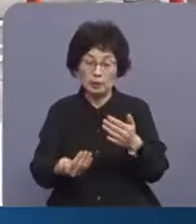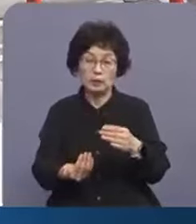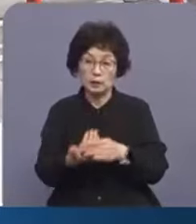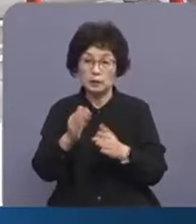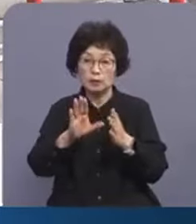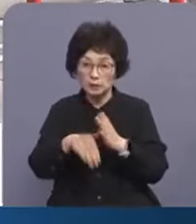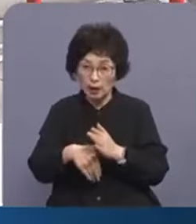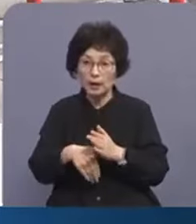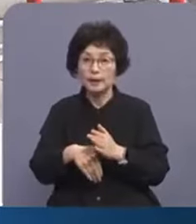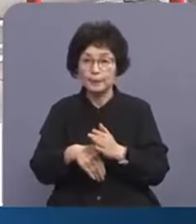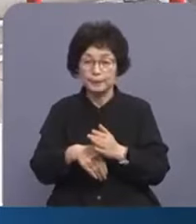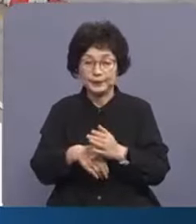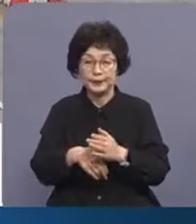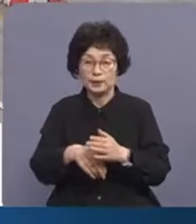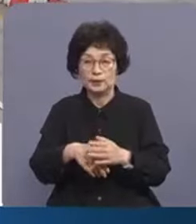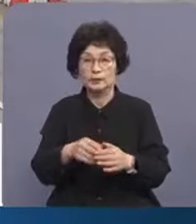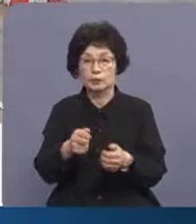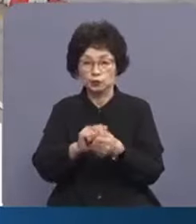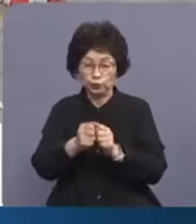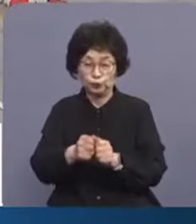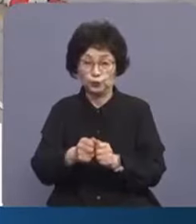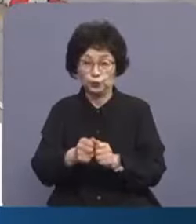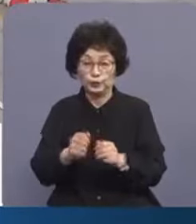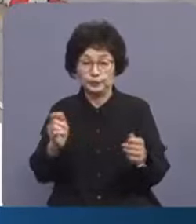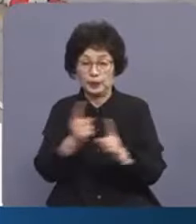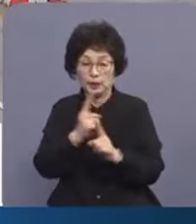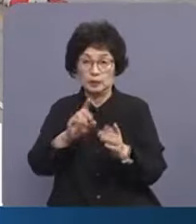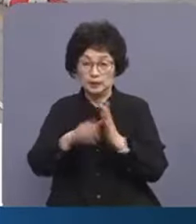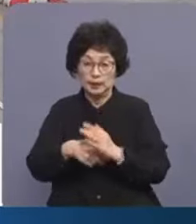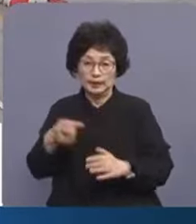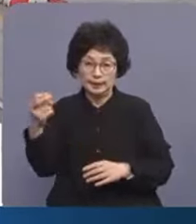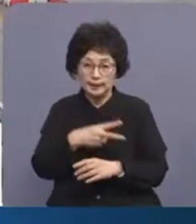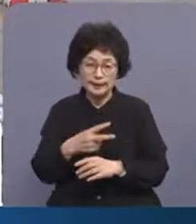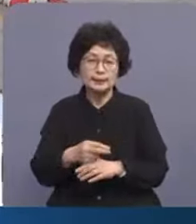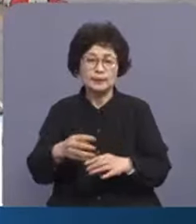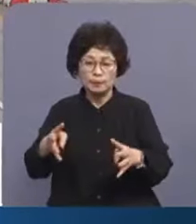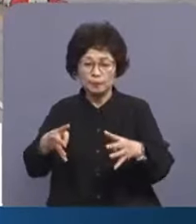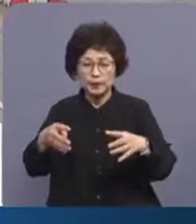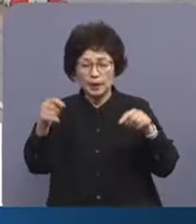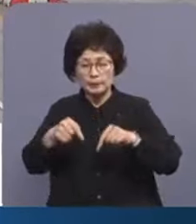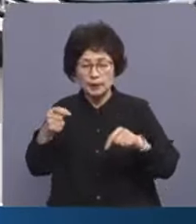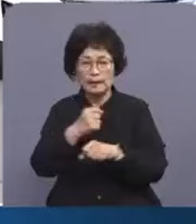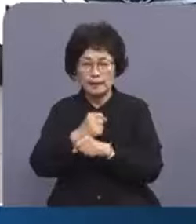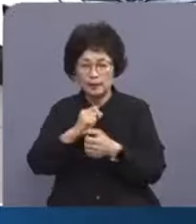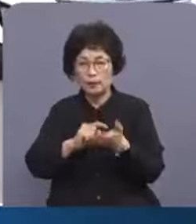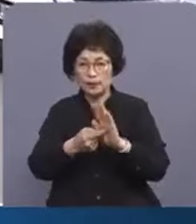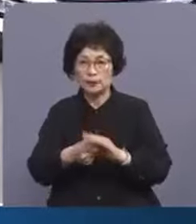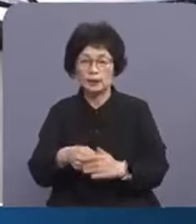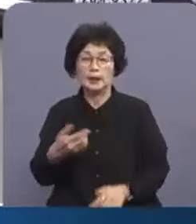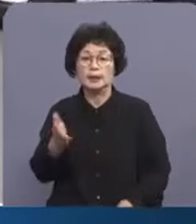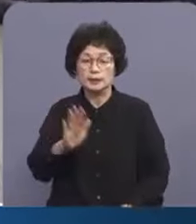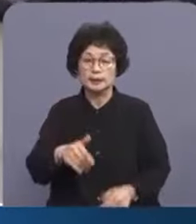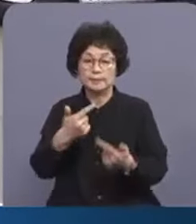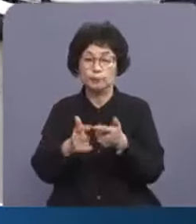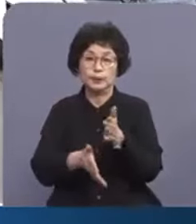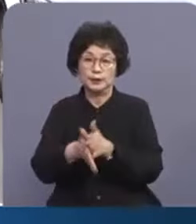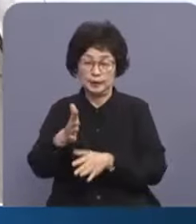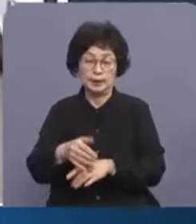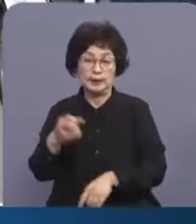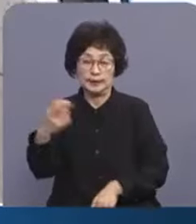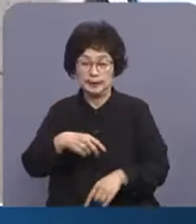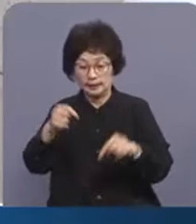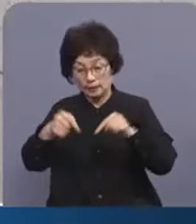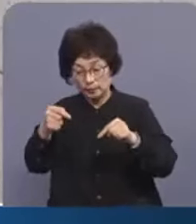변경등이 있을 경우이 재협상에 나서겠다고 밝혔는데요이 다만 부산시가 재협상을